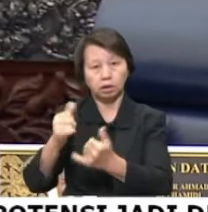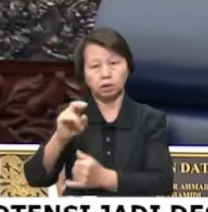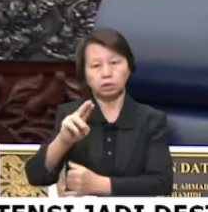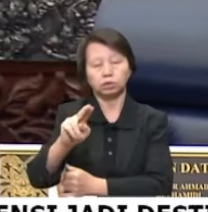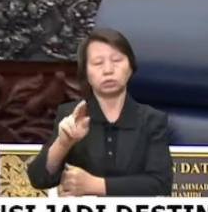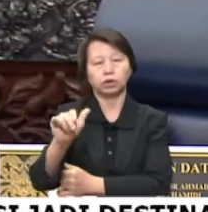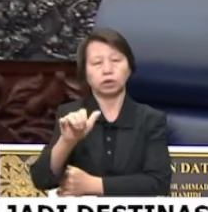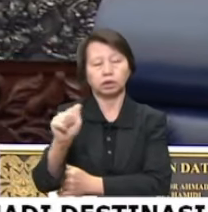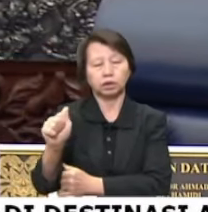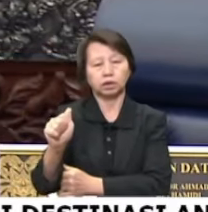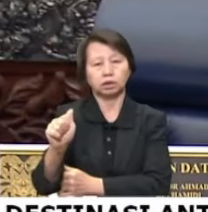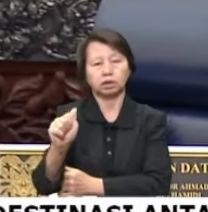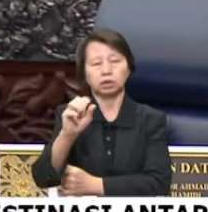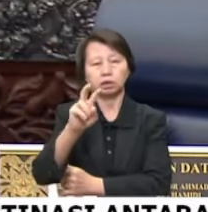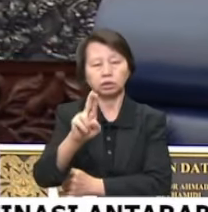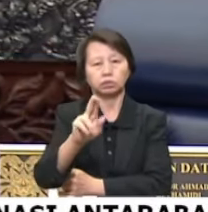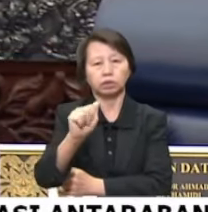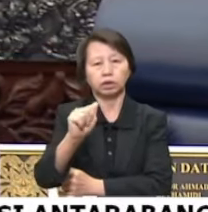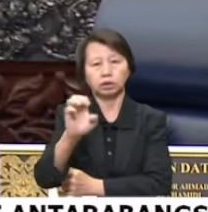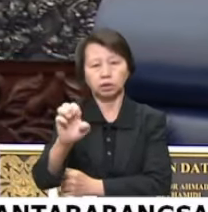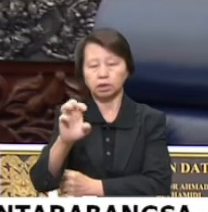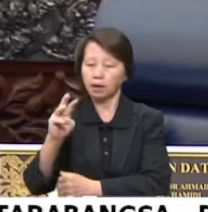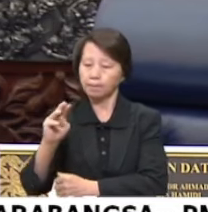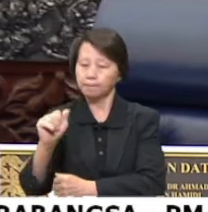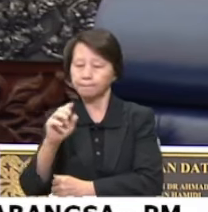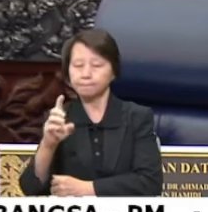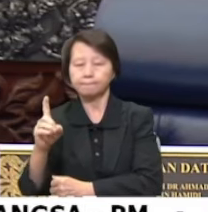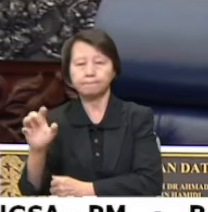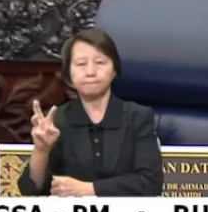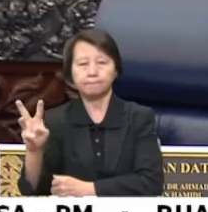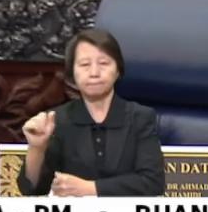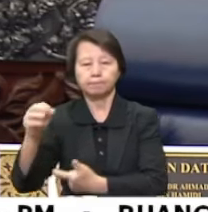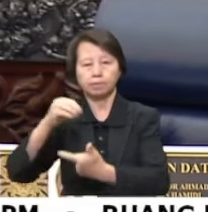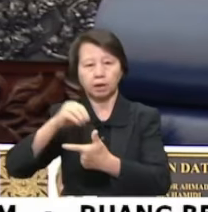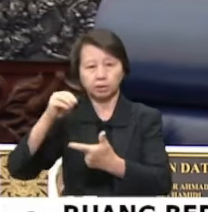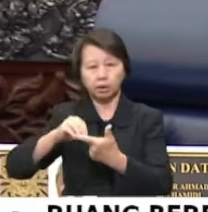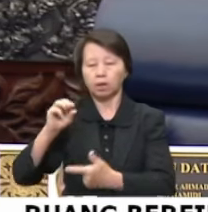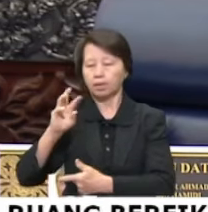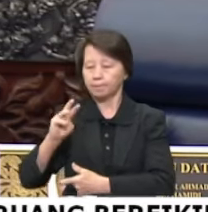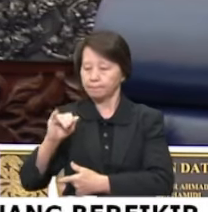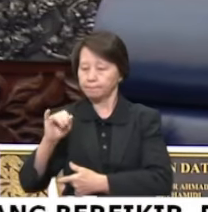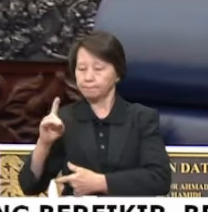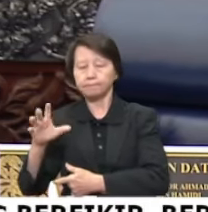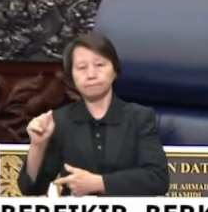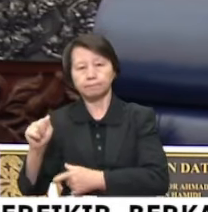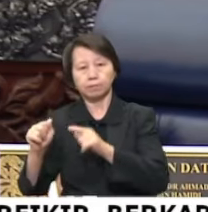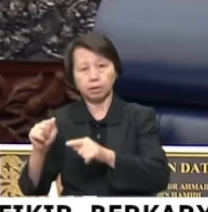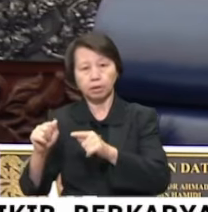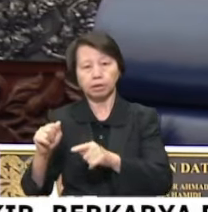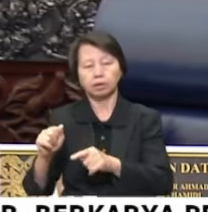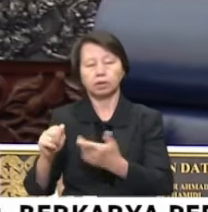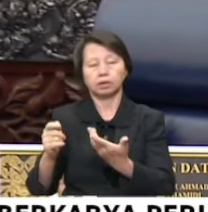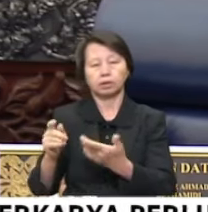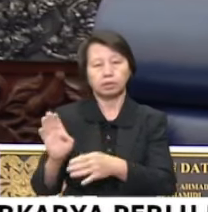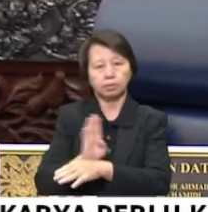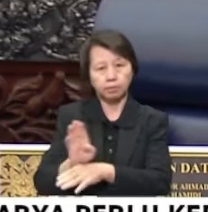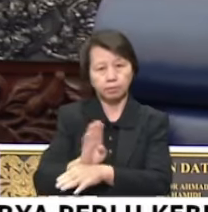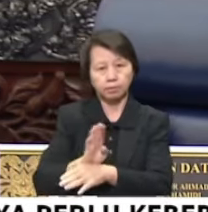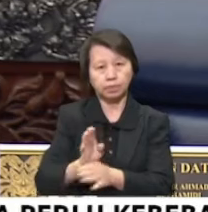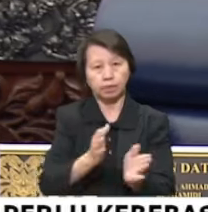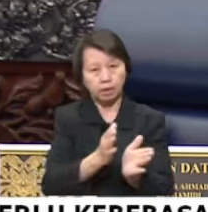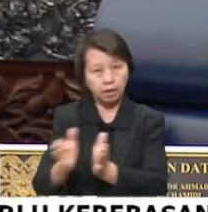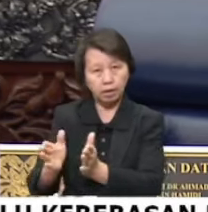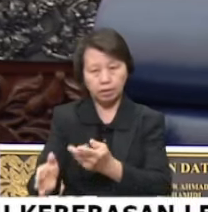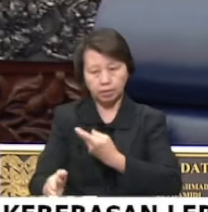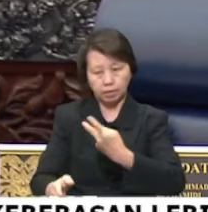Masdar dengan Malaysian Investment Development Authority ataupun MIDA merupakan aturan komersial ataupun dengan izin komersial arrangement